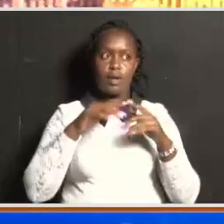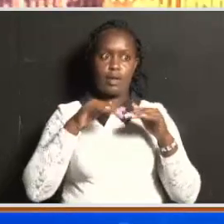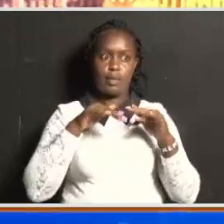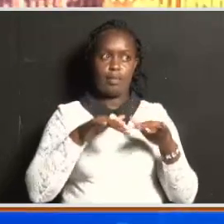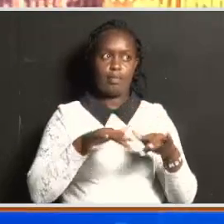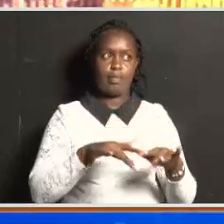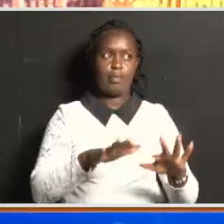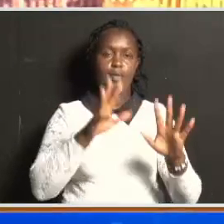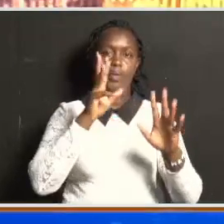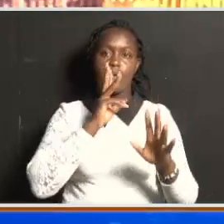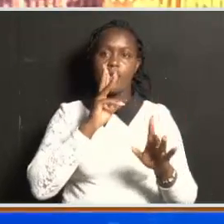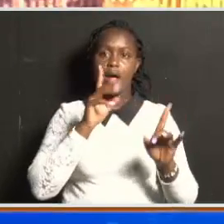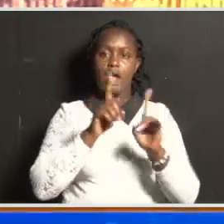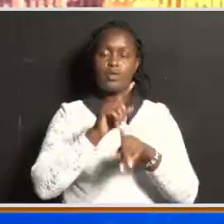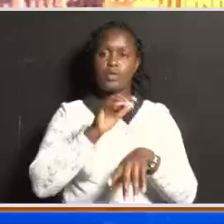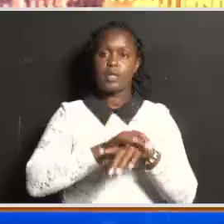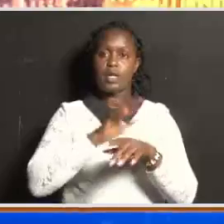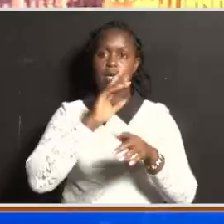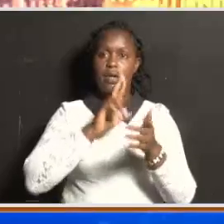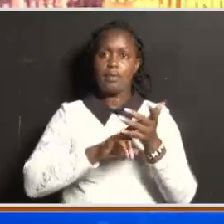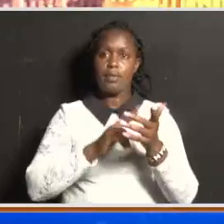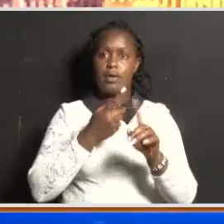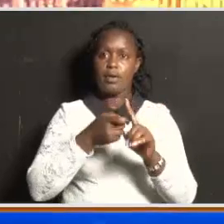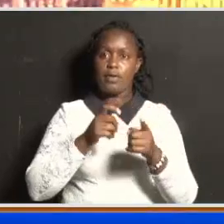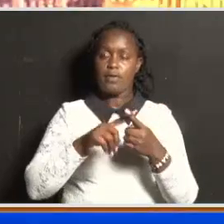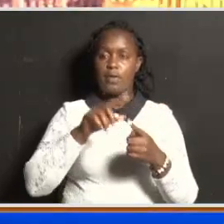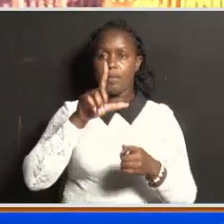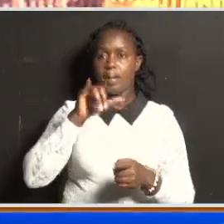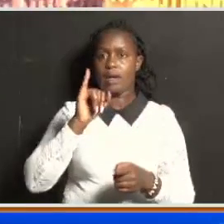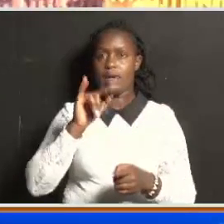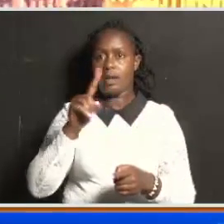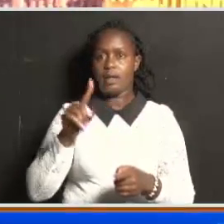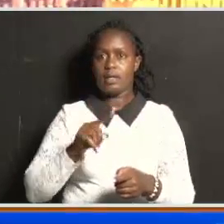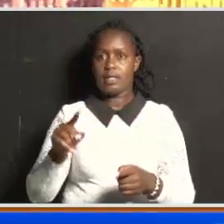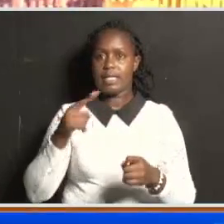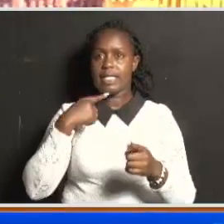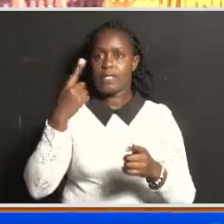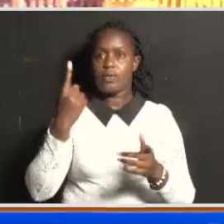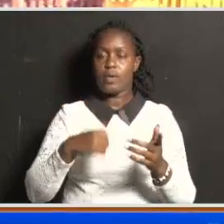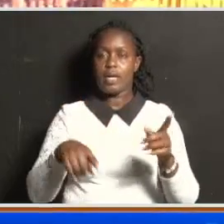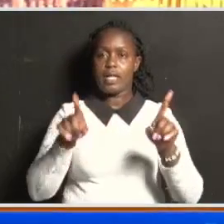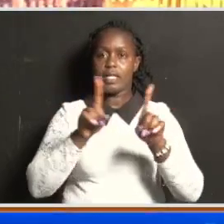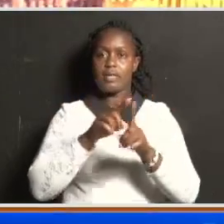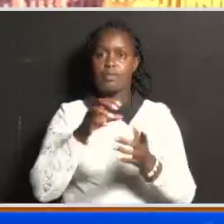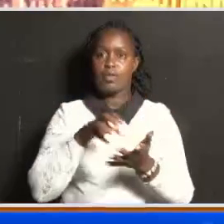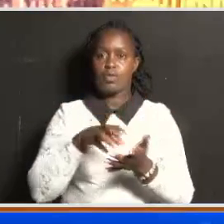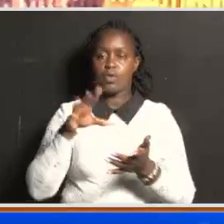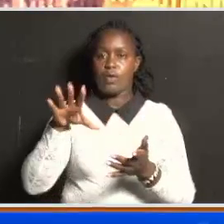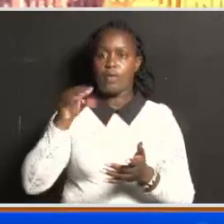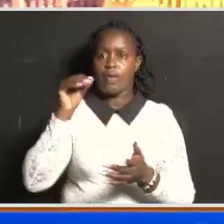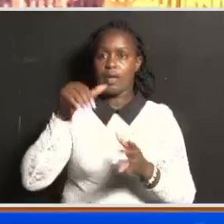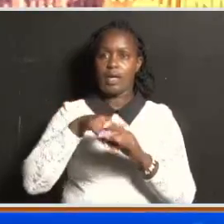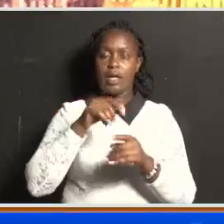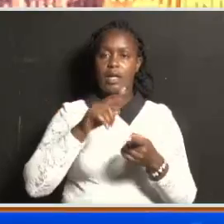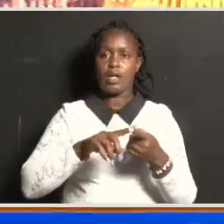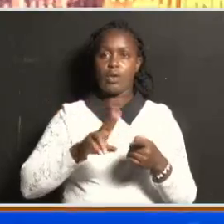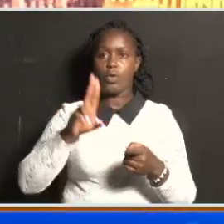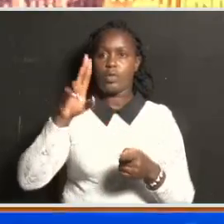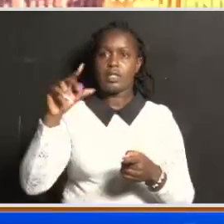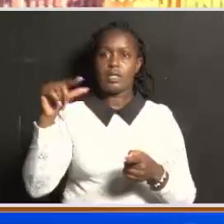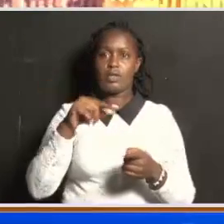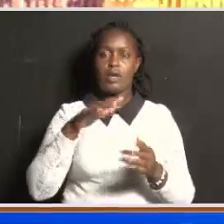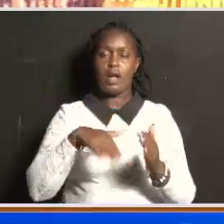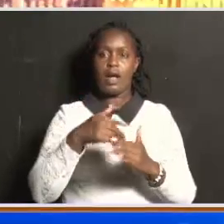anavyotuarifu mwanahabari wetu Elizabeth Atieno, ni kwamba hali sawa na hiyo imeshuhudiwa katika kaunti ya Uasin Gishu baada ya wakulima